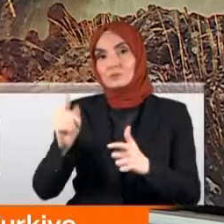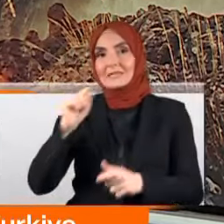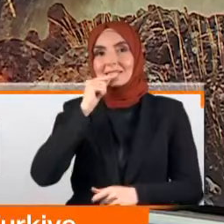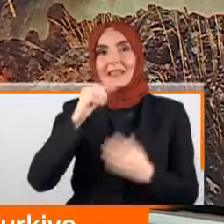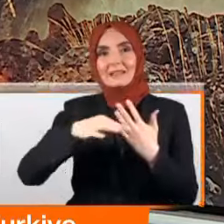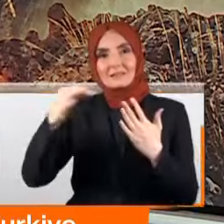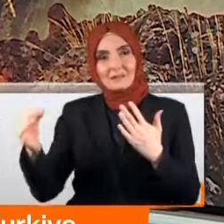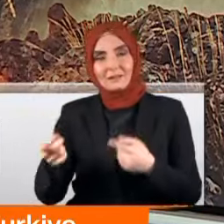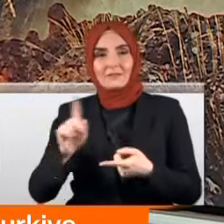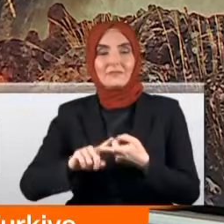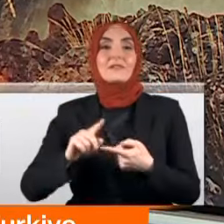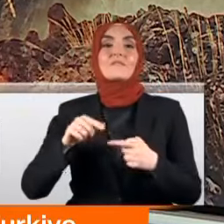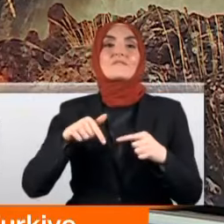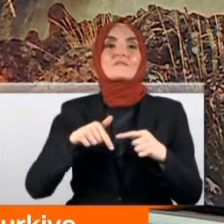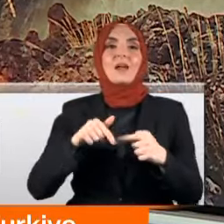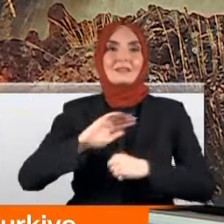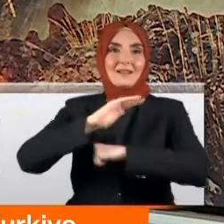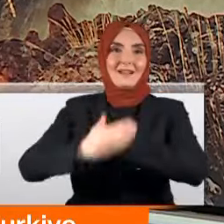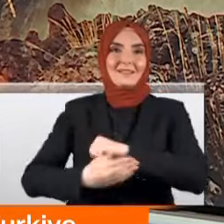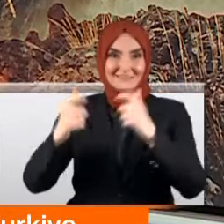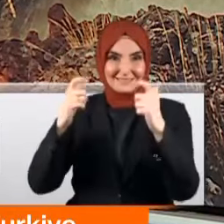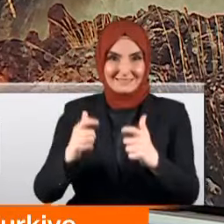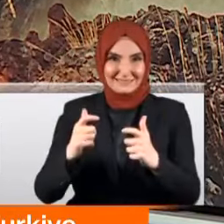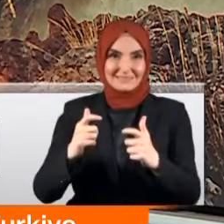Kalkanı bölgelerine saldırı hazırlığındaki 2